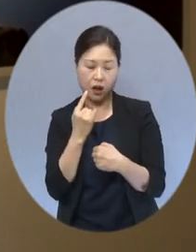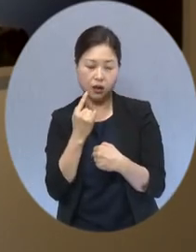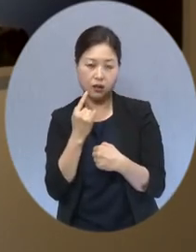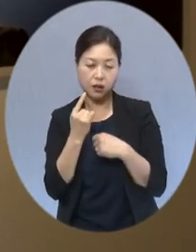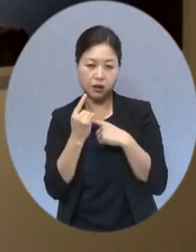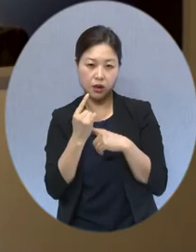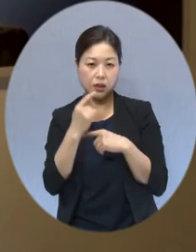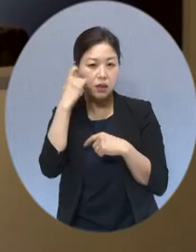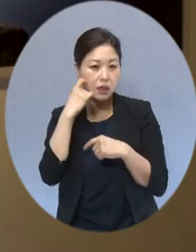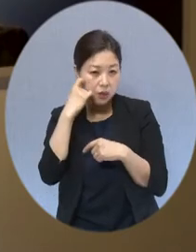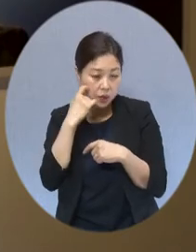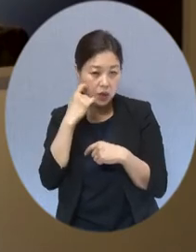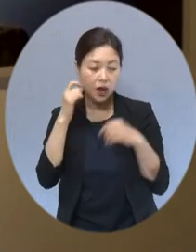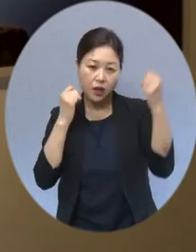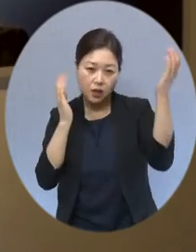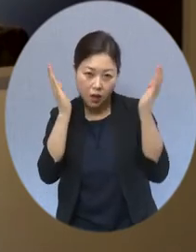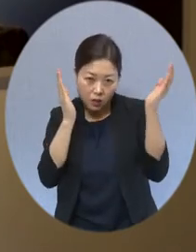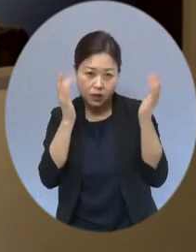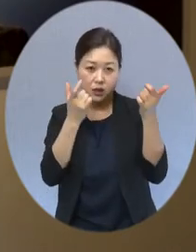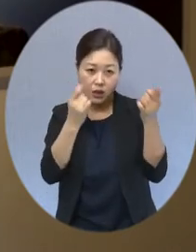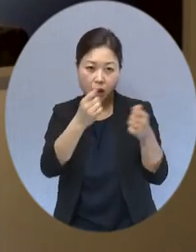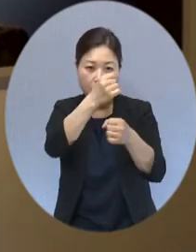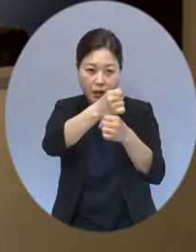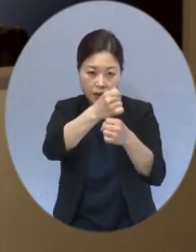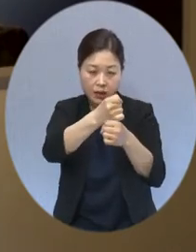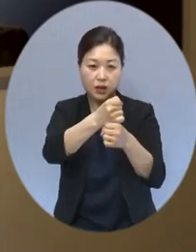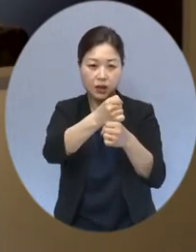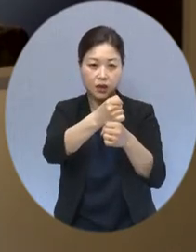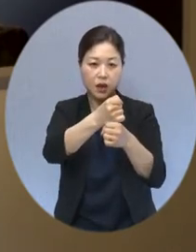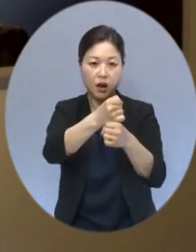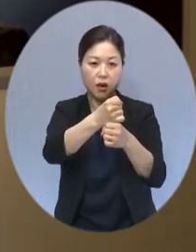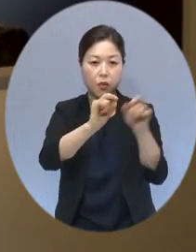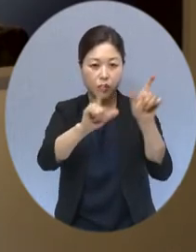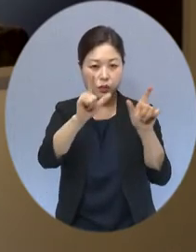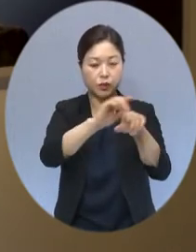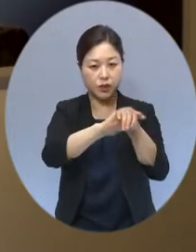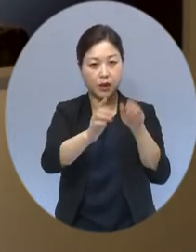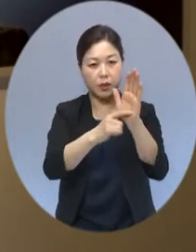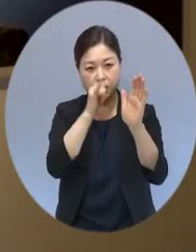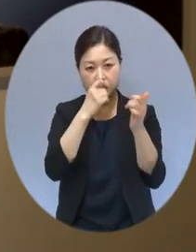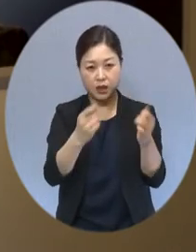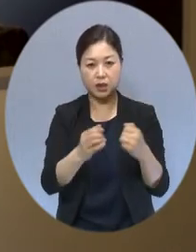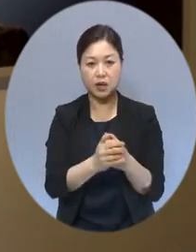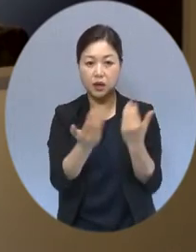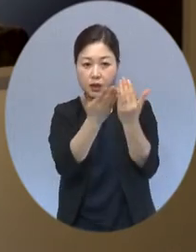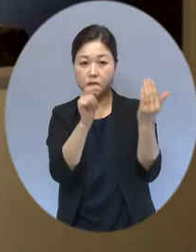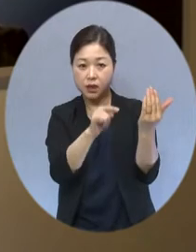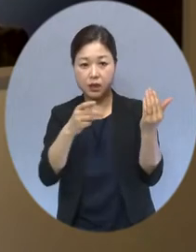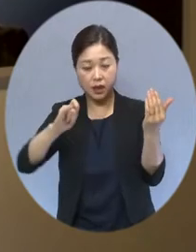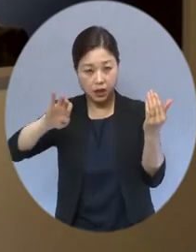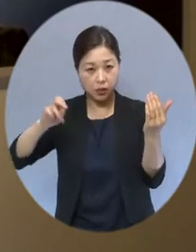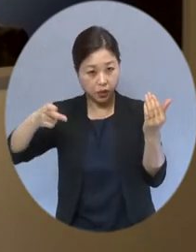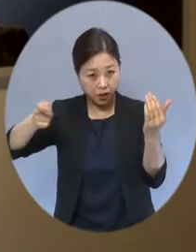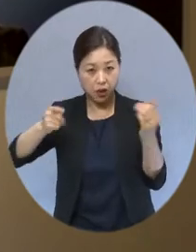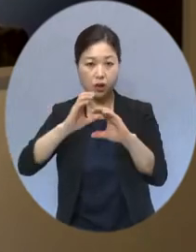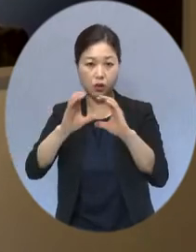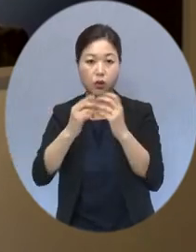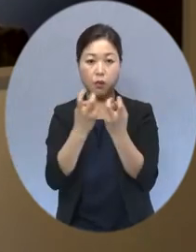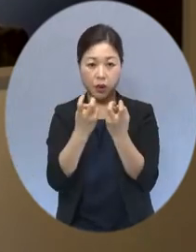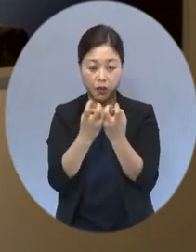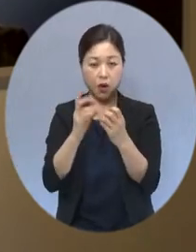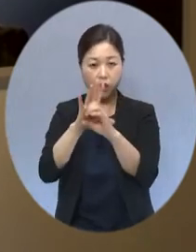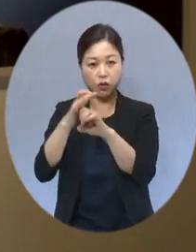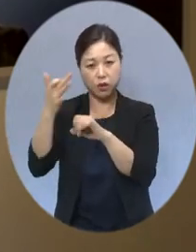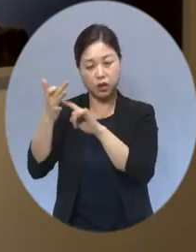연극처럼 전달하는 비주얼 스토리텔링을 능숙하게 구사합니다. 이 전시를 통한 테리 보더의 소통법이 코로나19